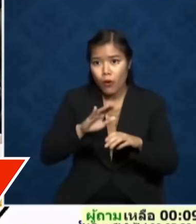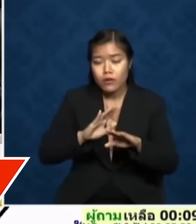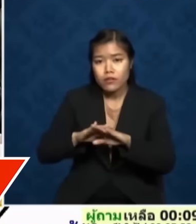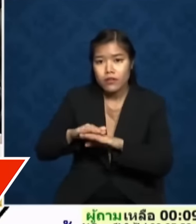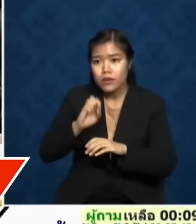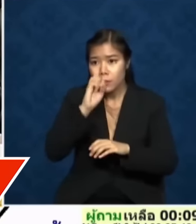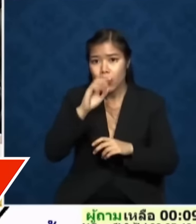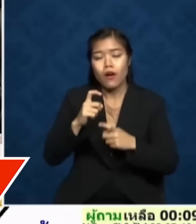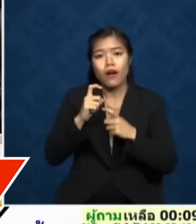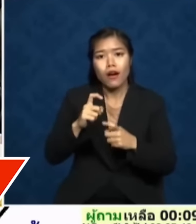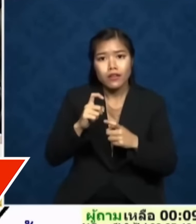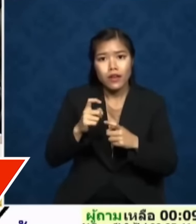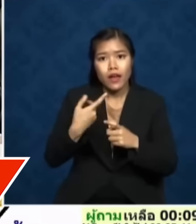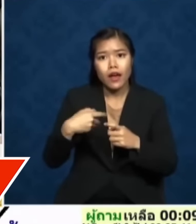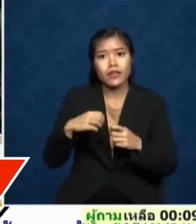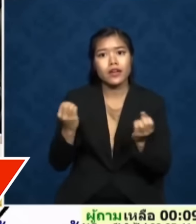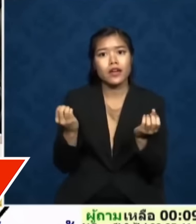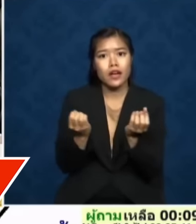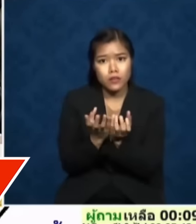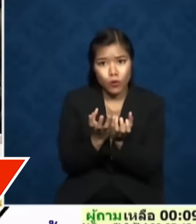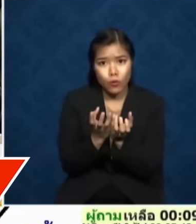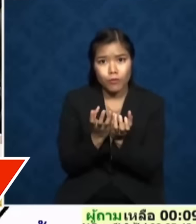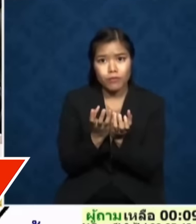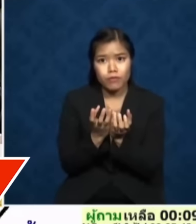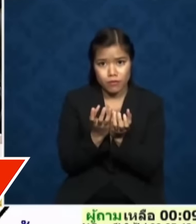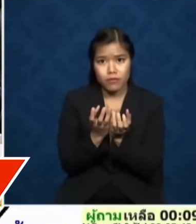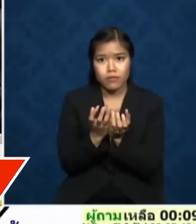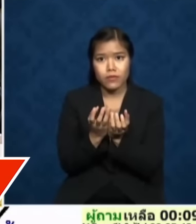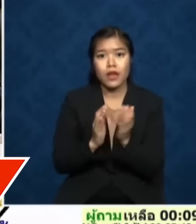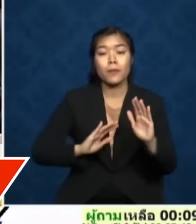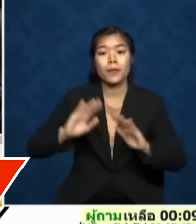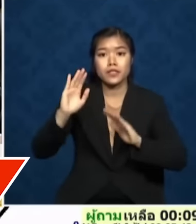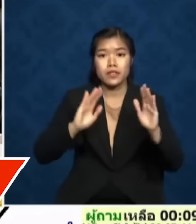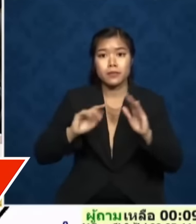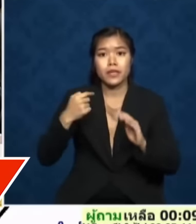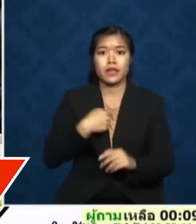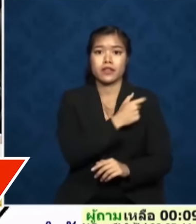จะไปกระทบกับระบอบประชาธิปไตยอันมีพระมหากษัตริย์ทรงเป็นประมุข